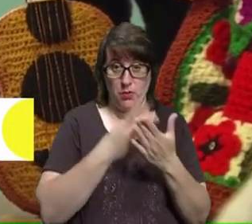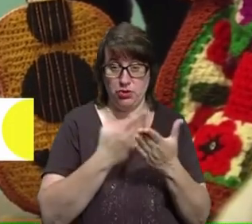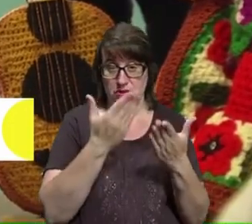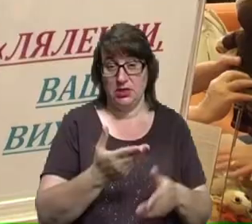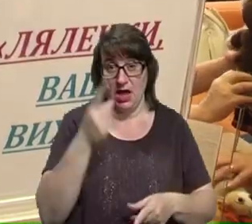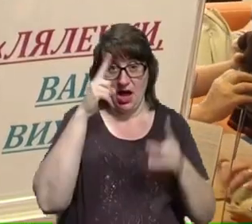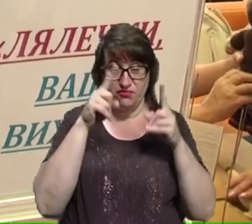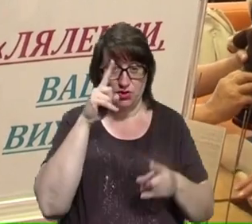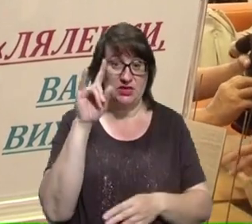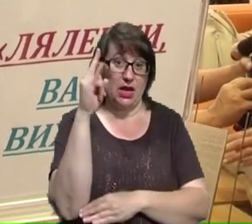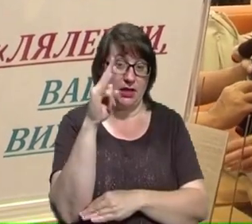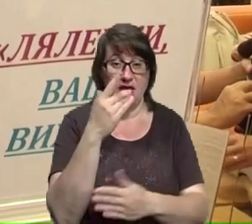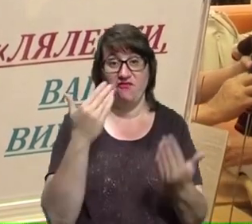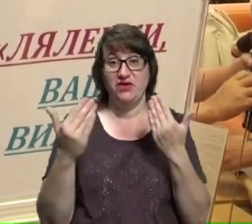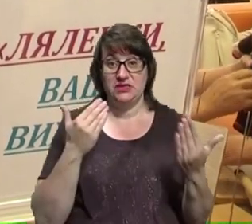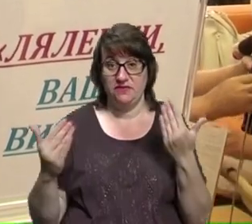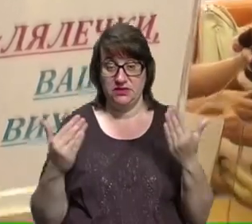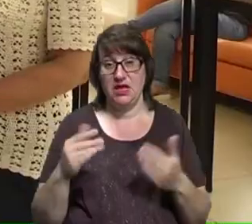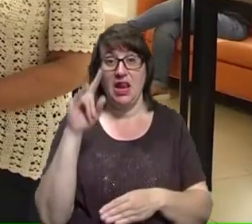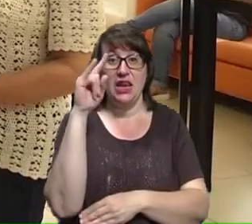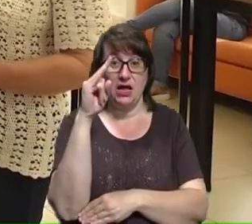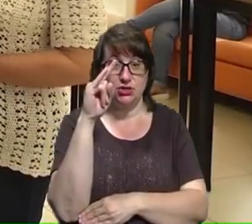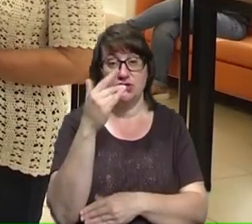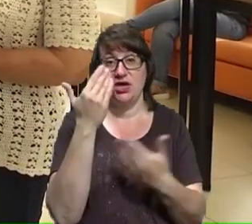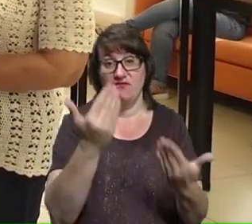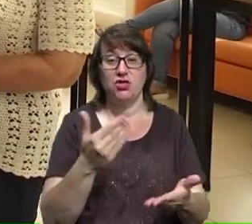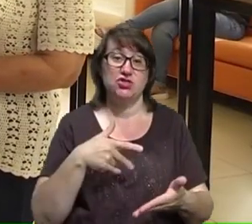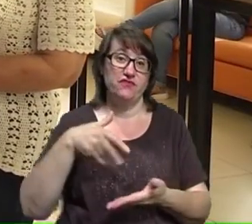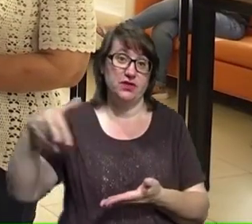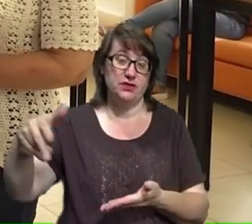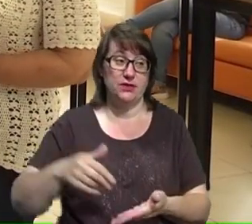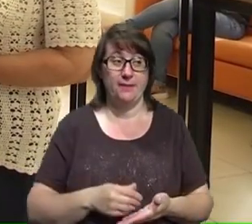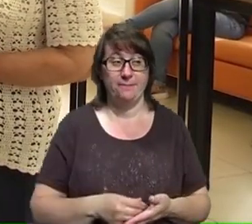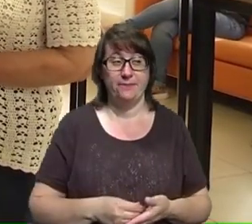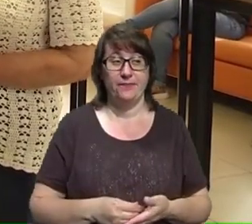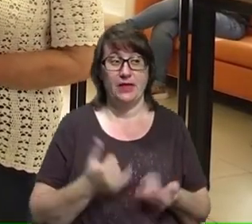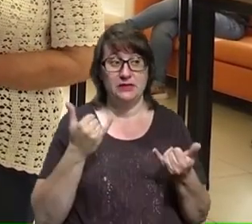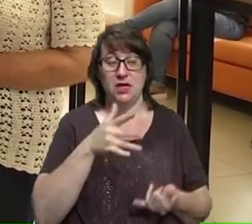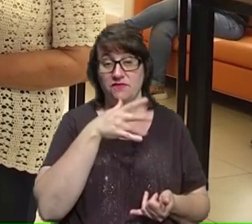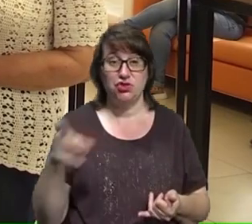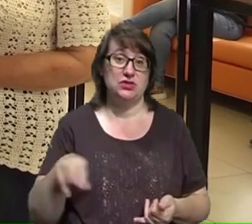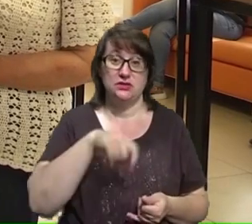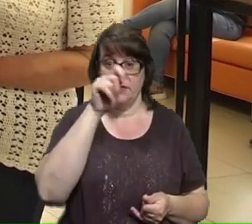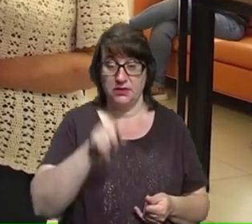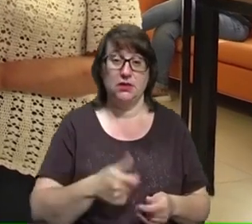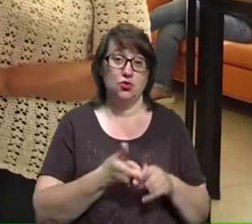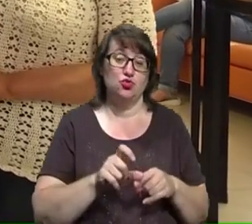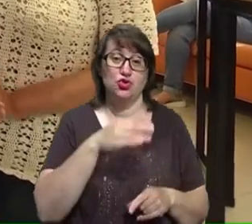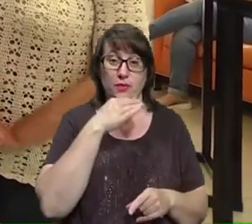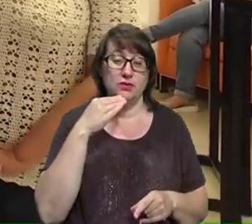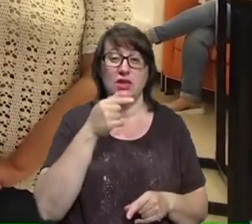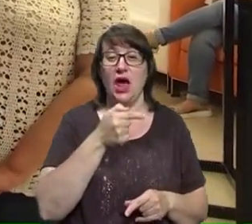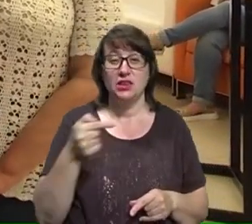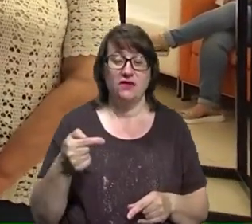на виставці «Лялечки, ваш вихід». Зараз, в часи війни, дуже багато негативних, важких, складних